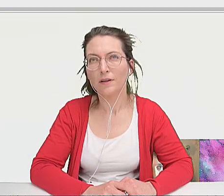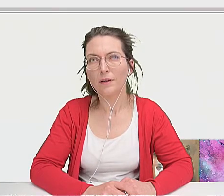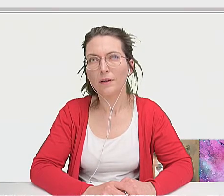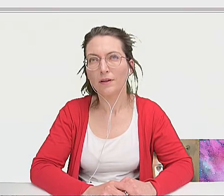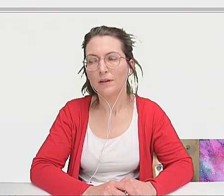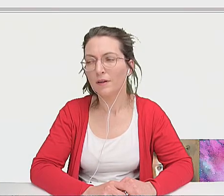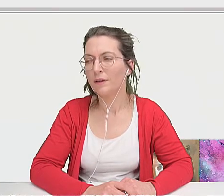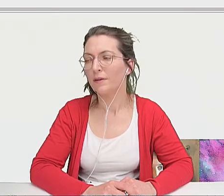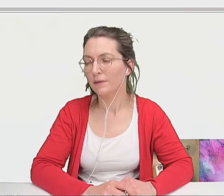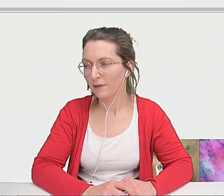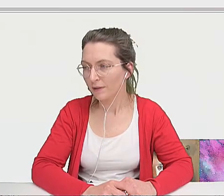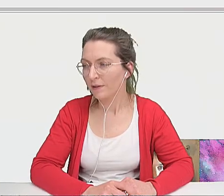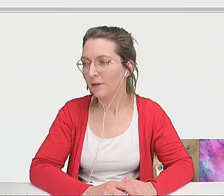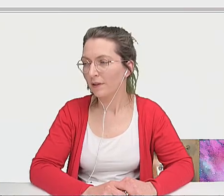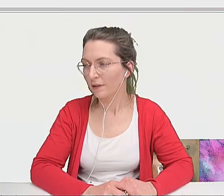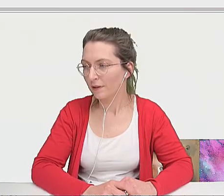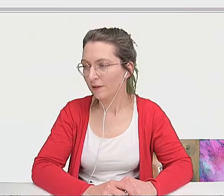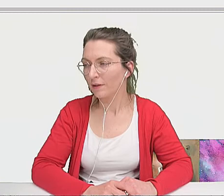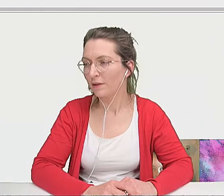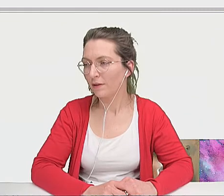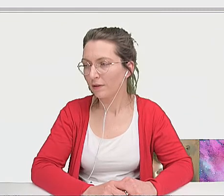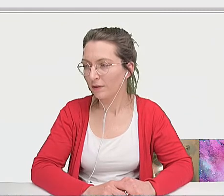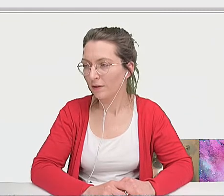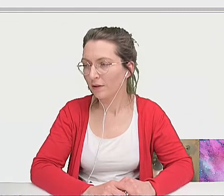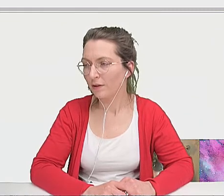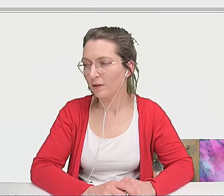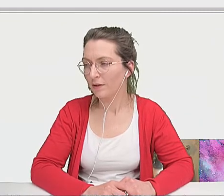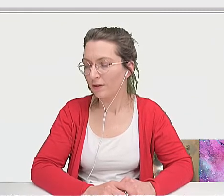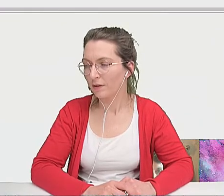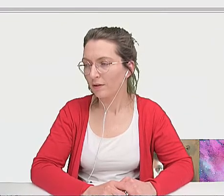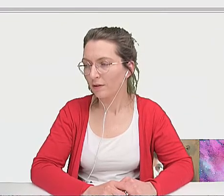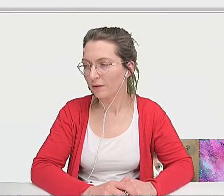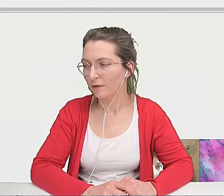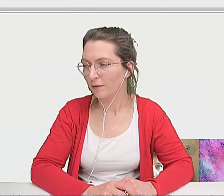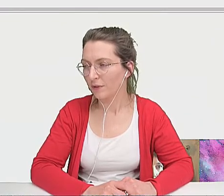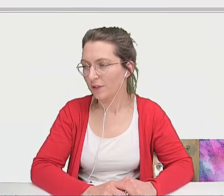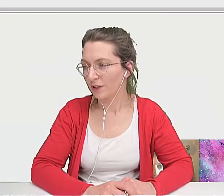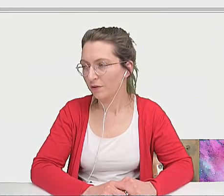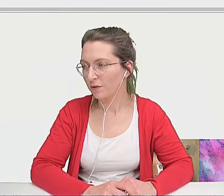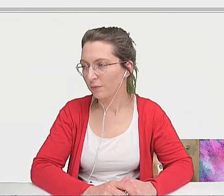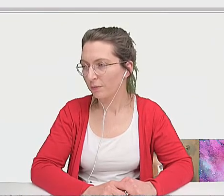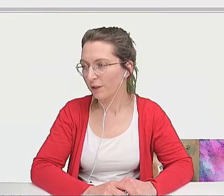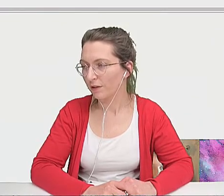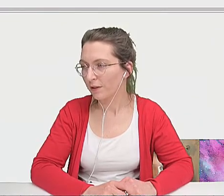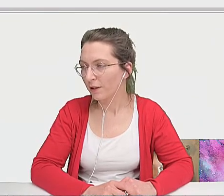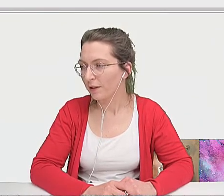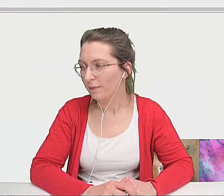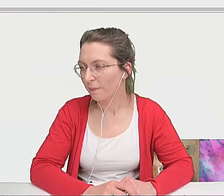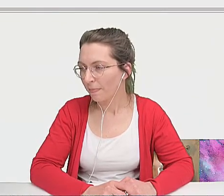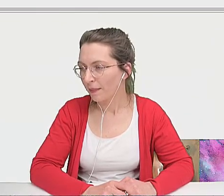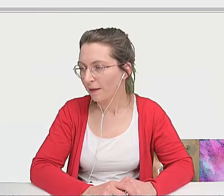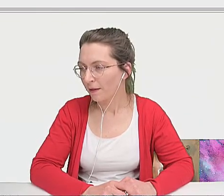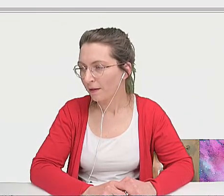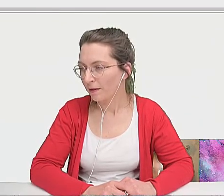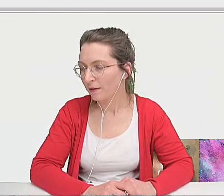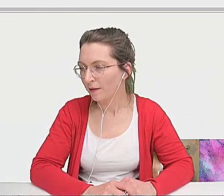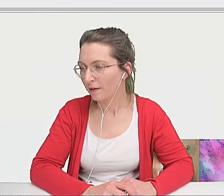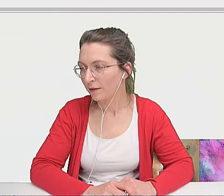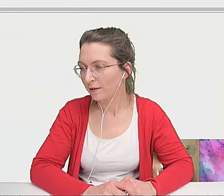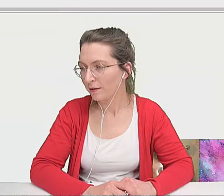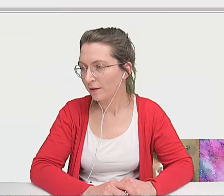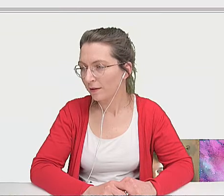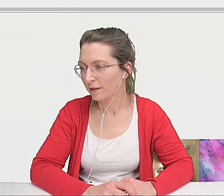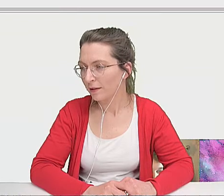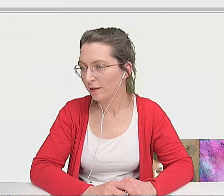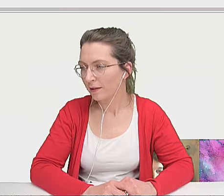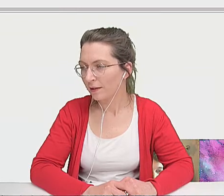ganze System funktioniert. Und um das ja auszuprobieren. Genau.